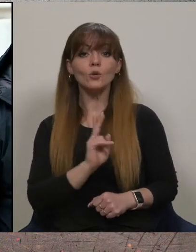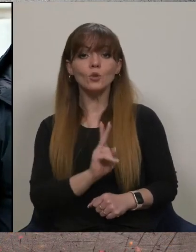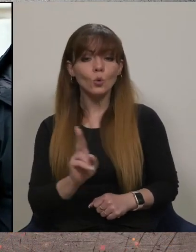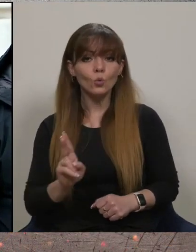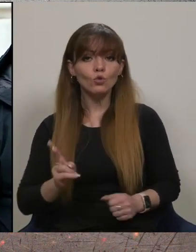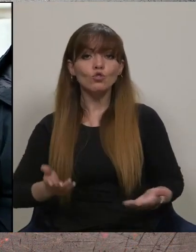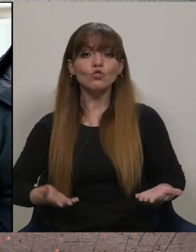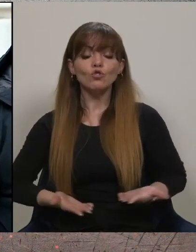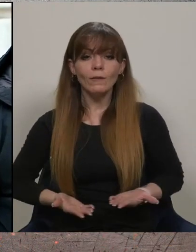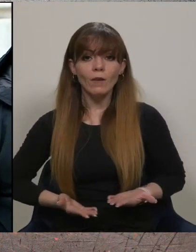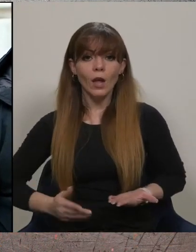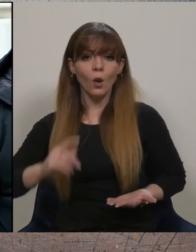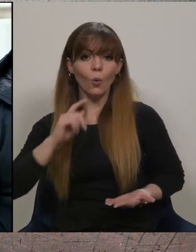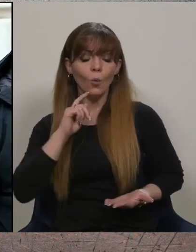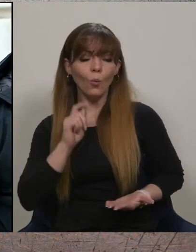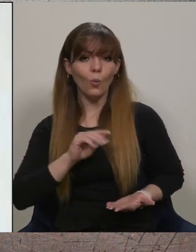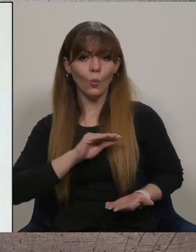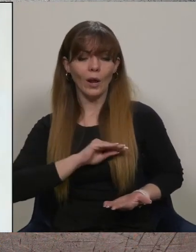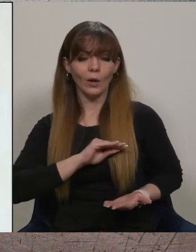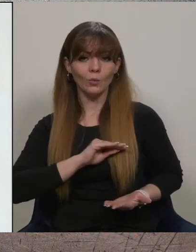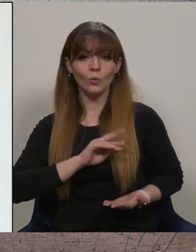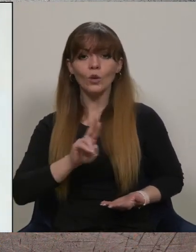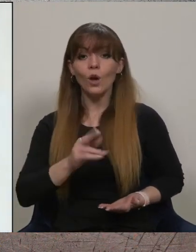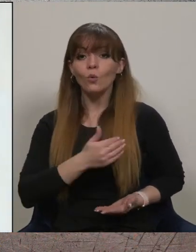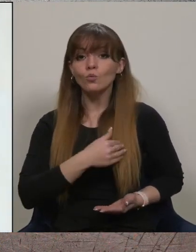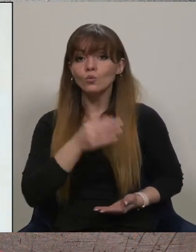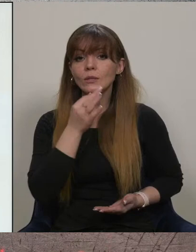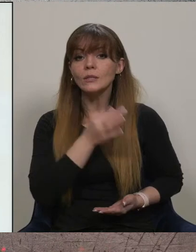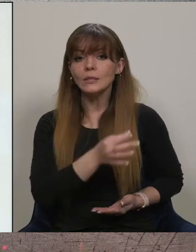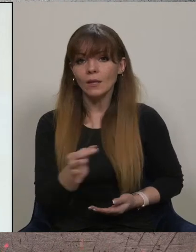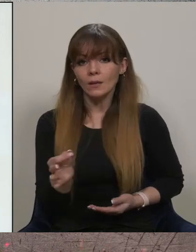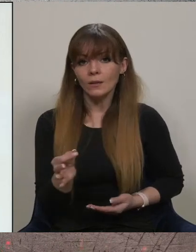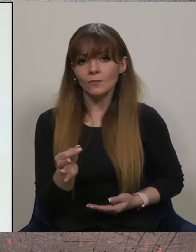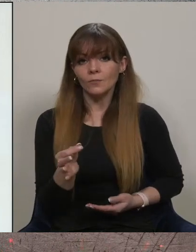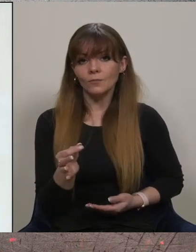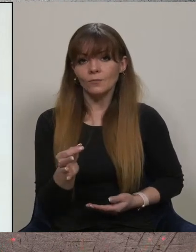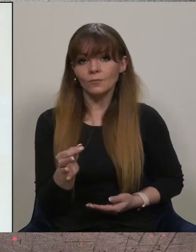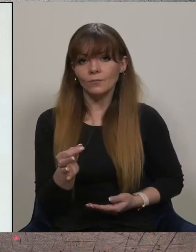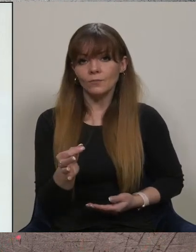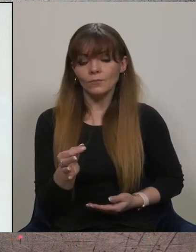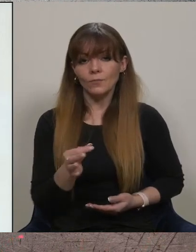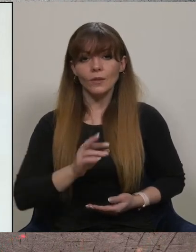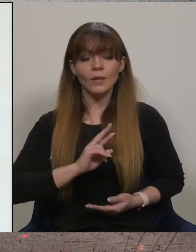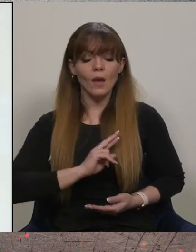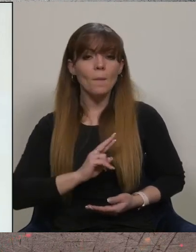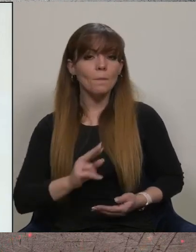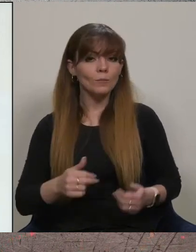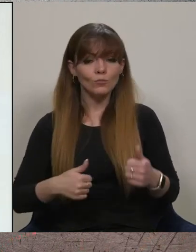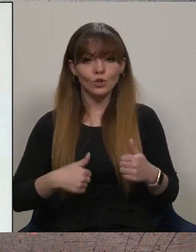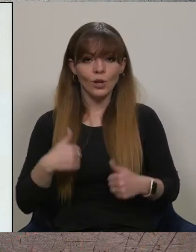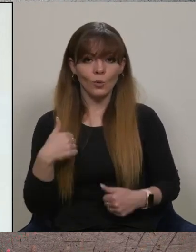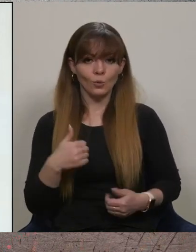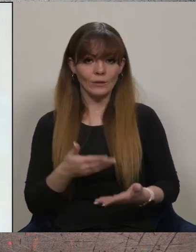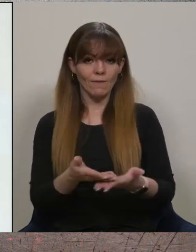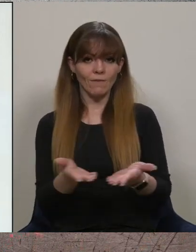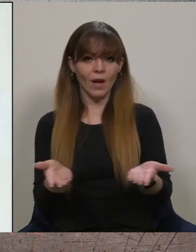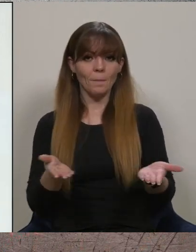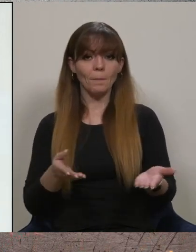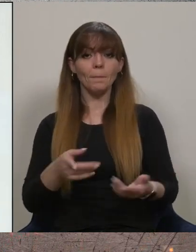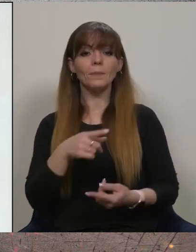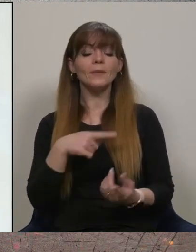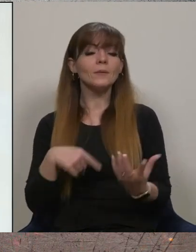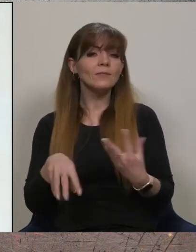живе Україною, я хочу сказати, я пишаюся вами, ми